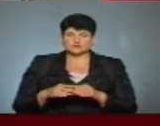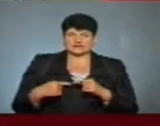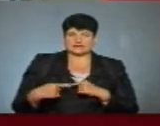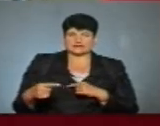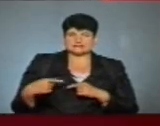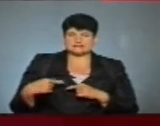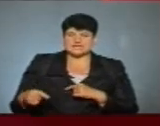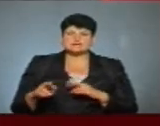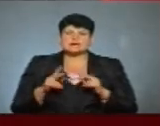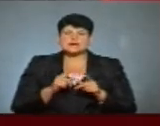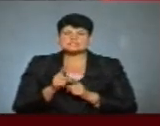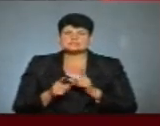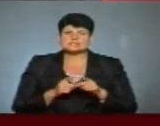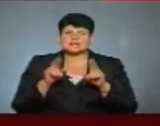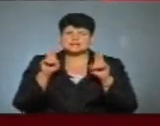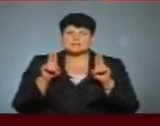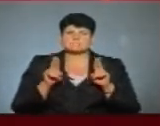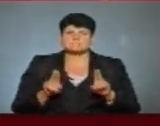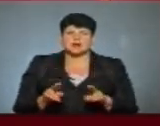як змінилися правила на кухні?